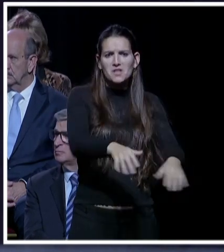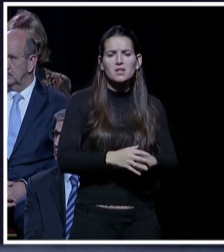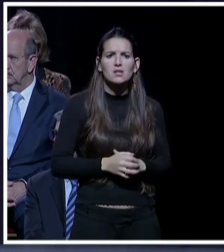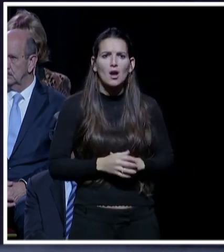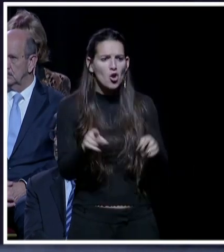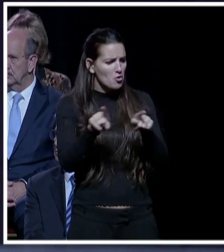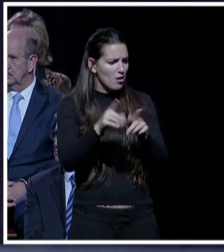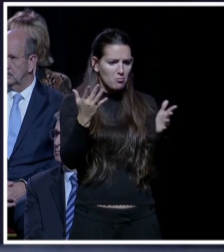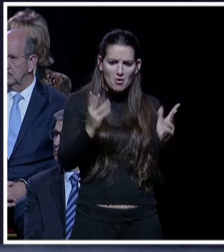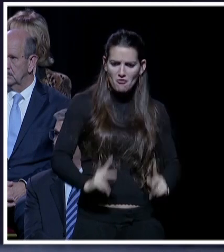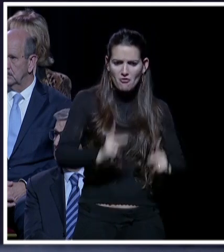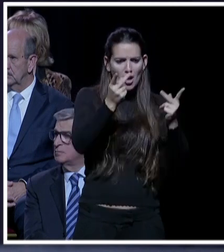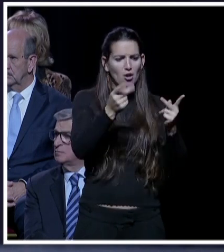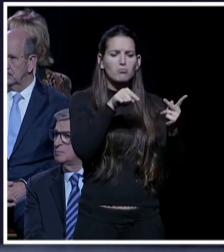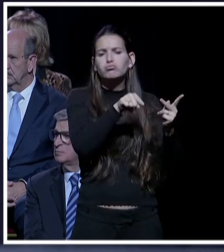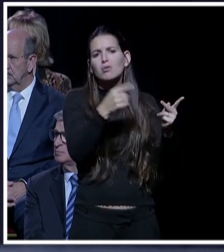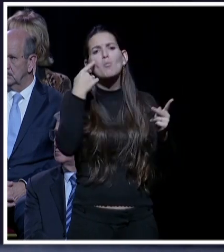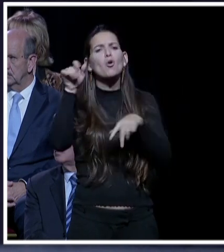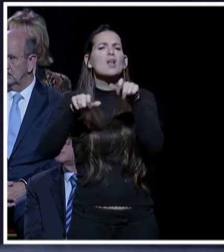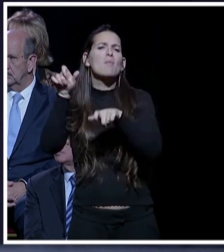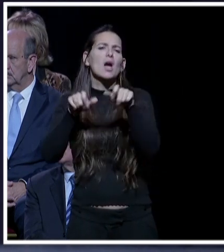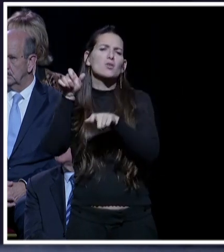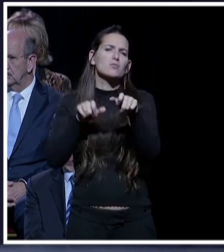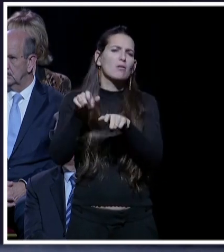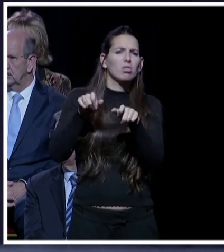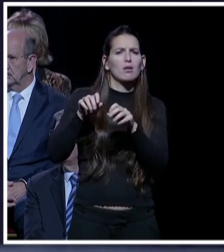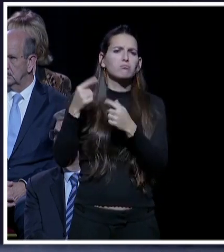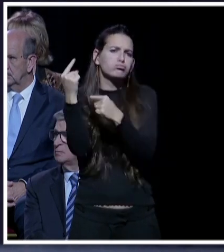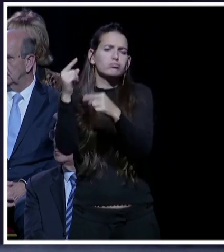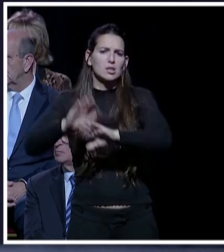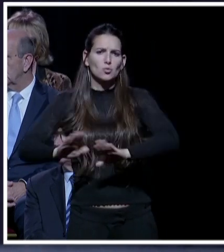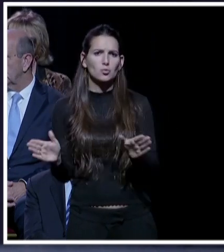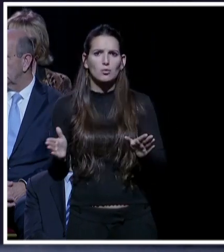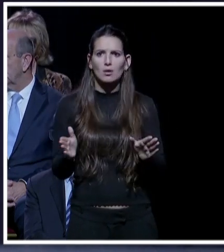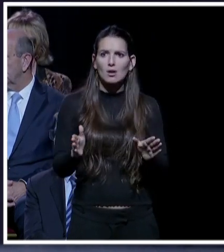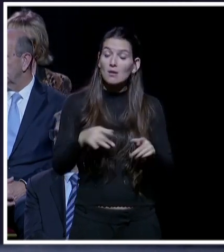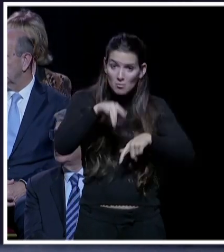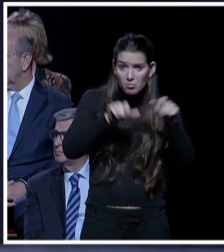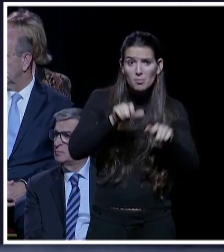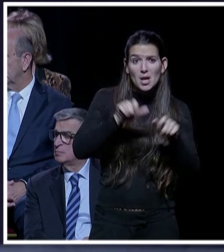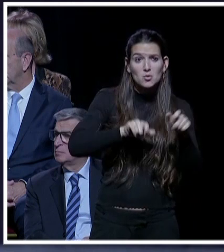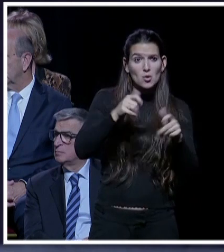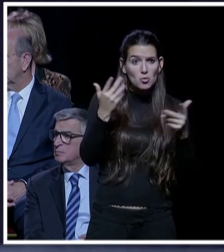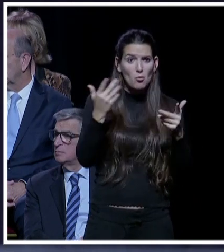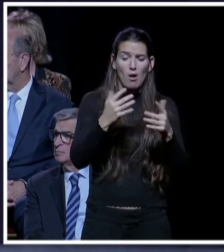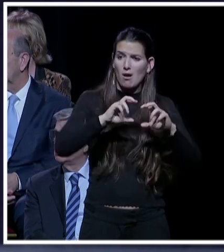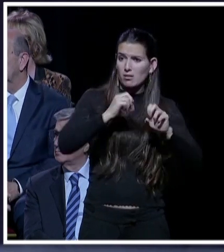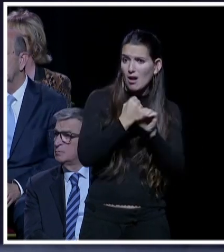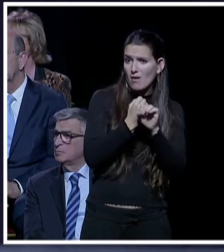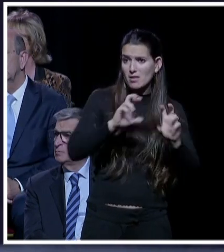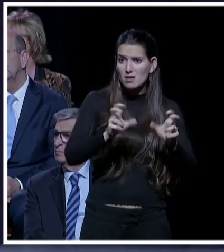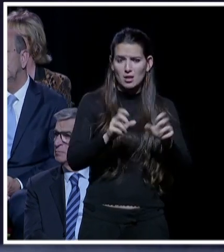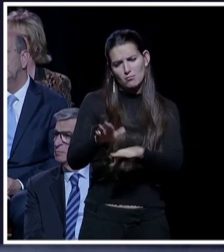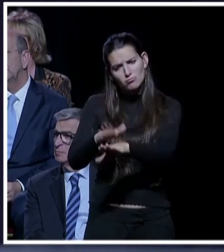attaché à nos valeurs, c'est pour les réactionnaires. Des prétendus artistes et des chroniqueurs politisés nous font la leçon en permanence.